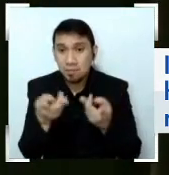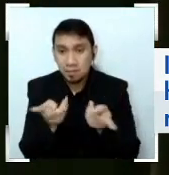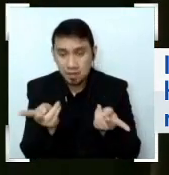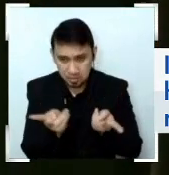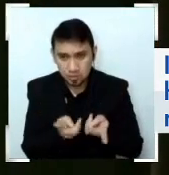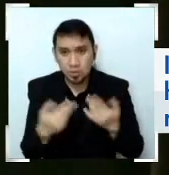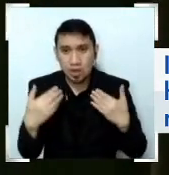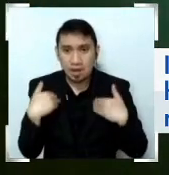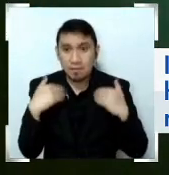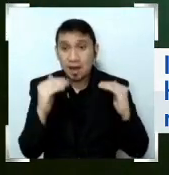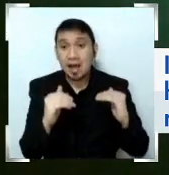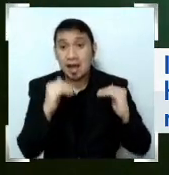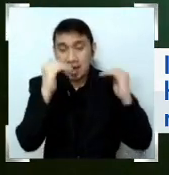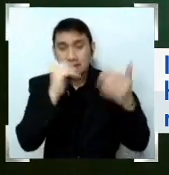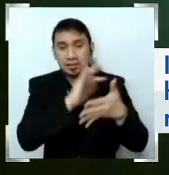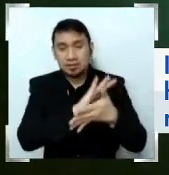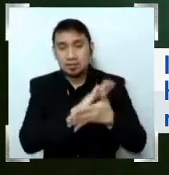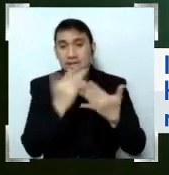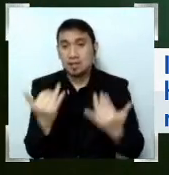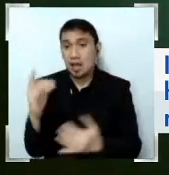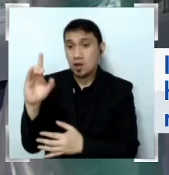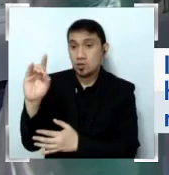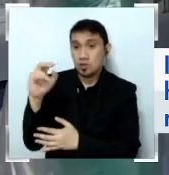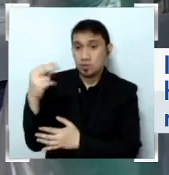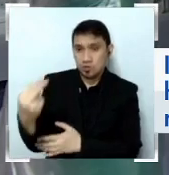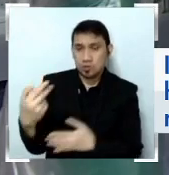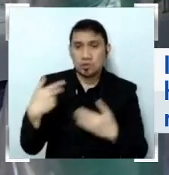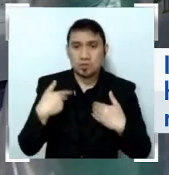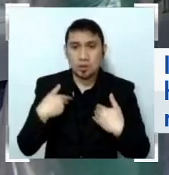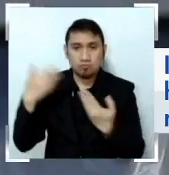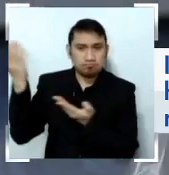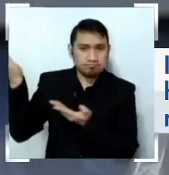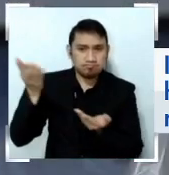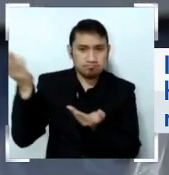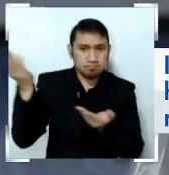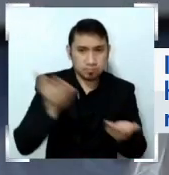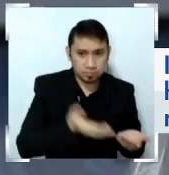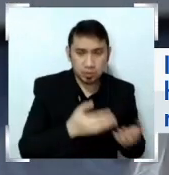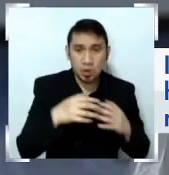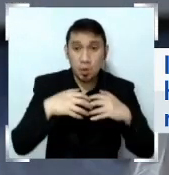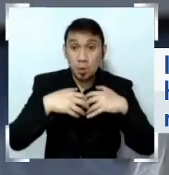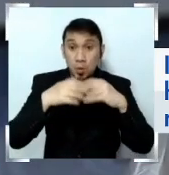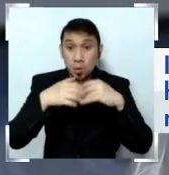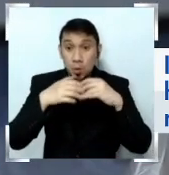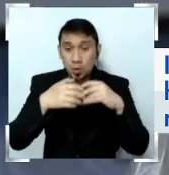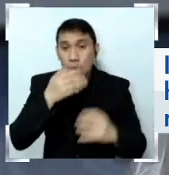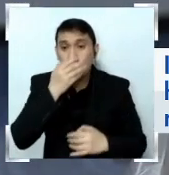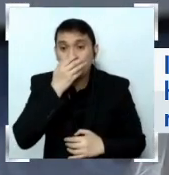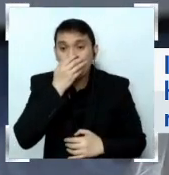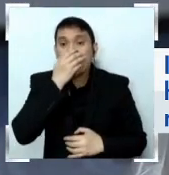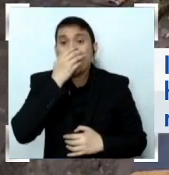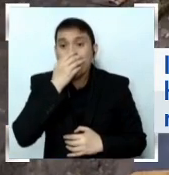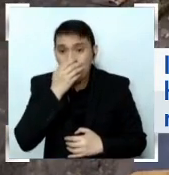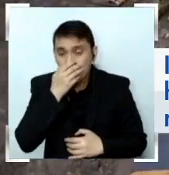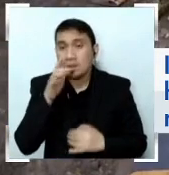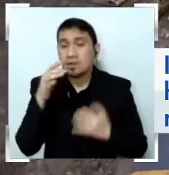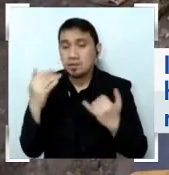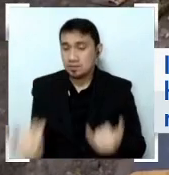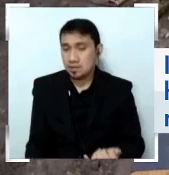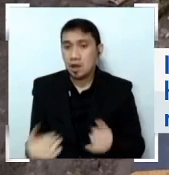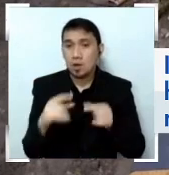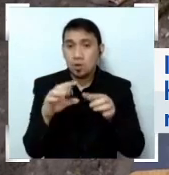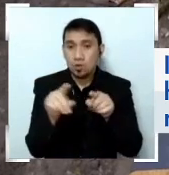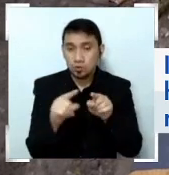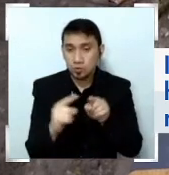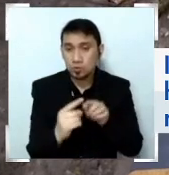daw ang DOH na mag-impact ng supply ng oxygen. Nakikipag-ugnayan na rin ang Department of Trade and Industry sa mga manufacturer